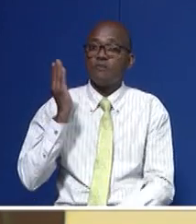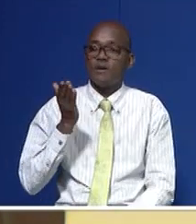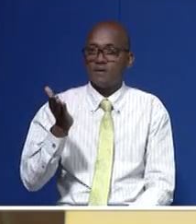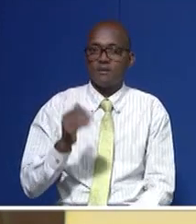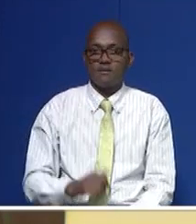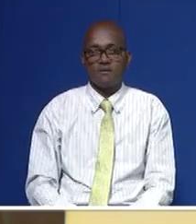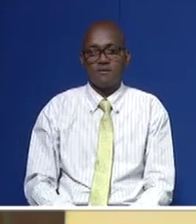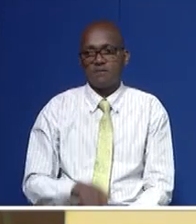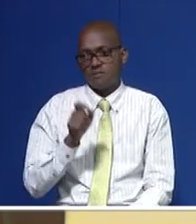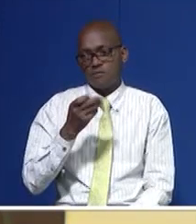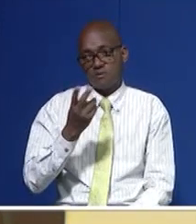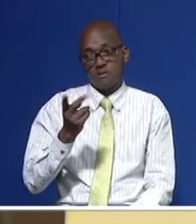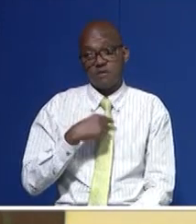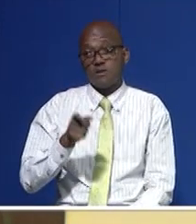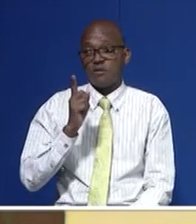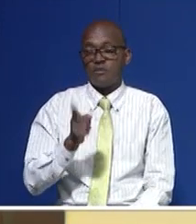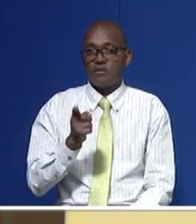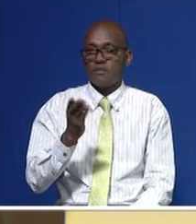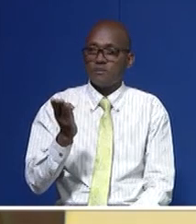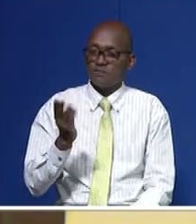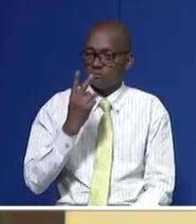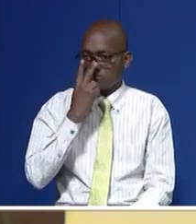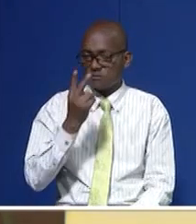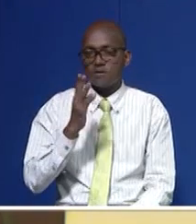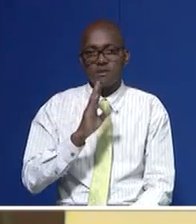hiyo, sisi tunawaonya kwamba tunawaona,